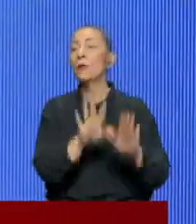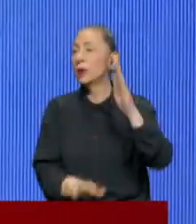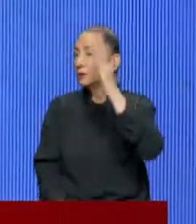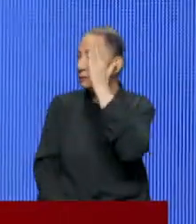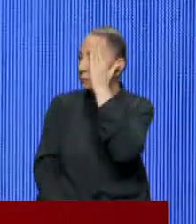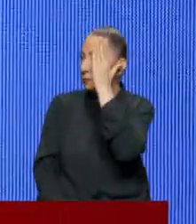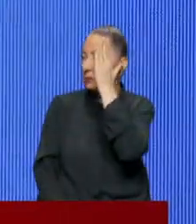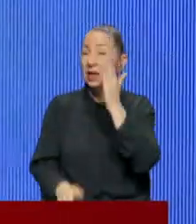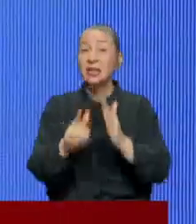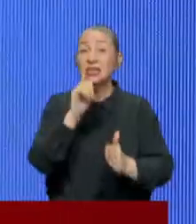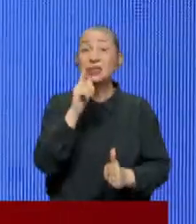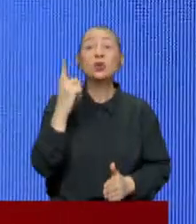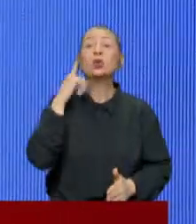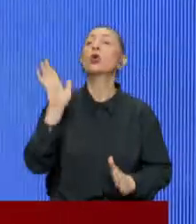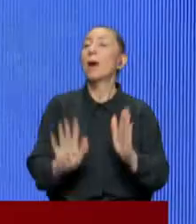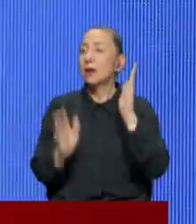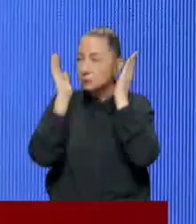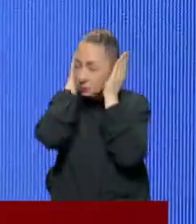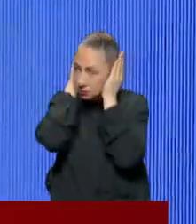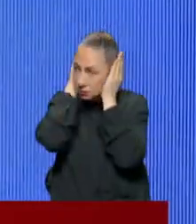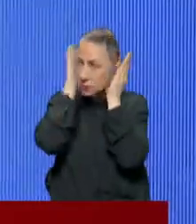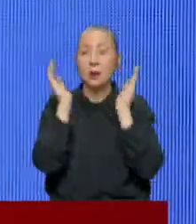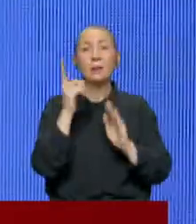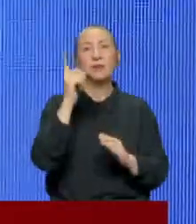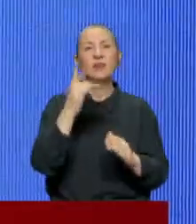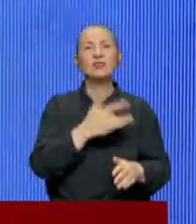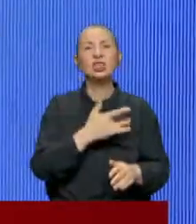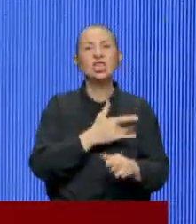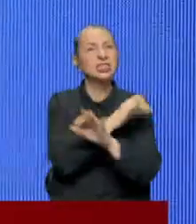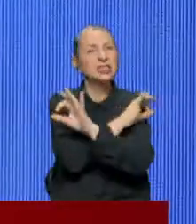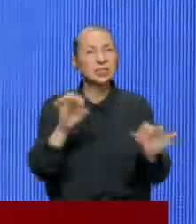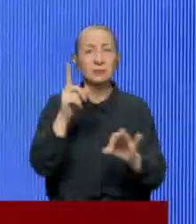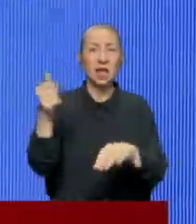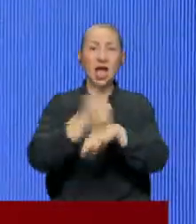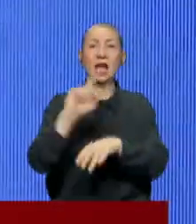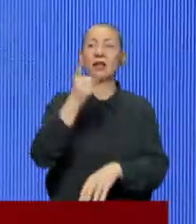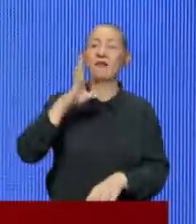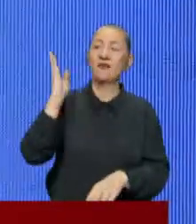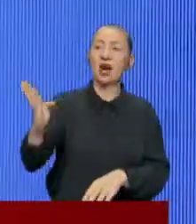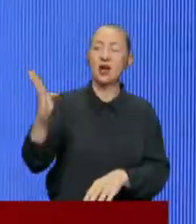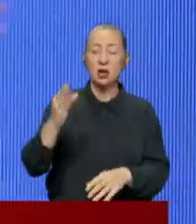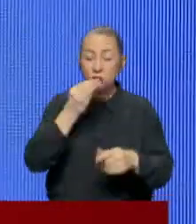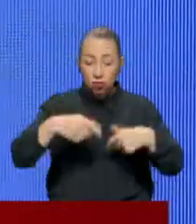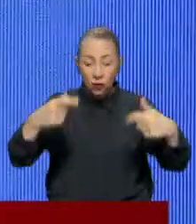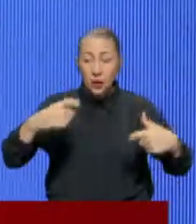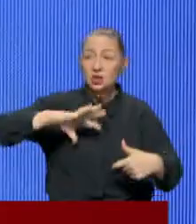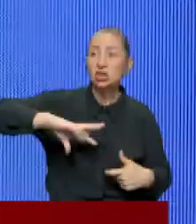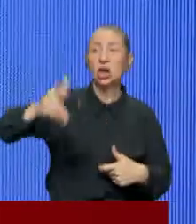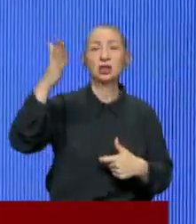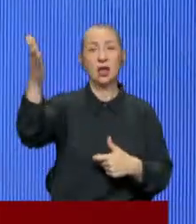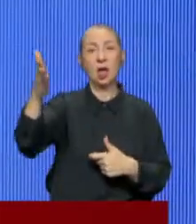gelen, sesini ise duymazdan gelen vicdansız bir iktidar var. Soframızdan